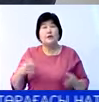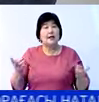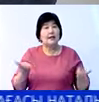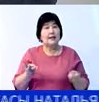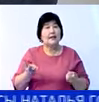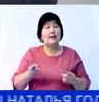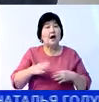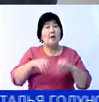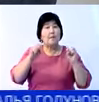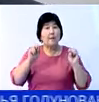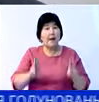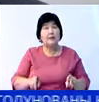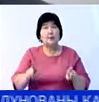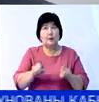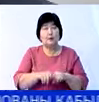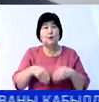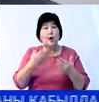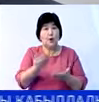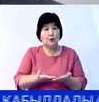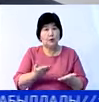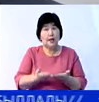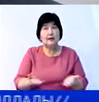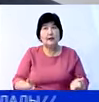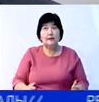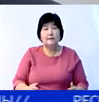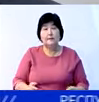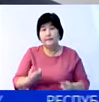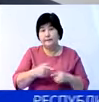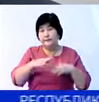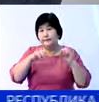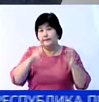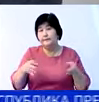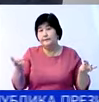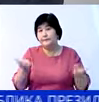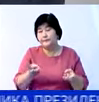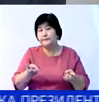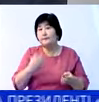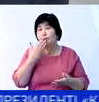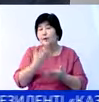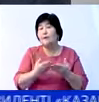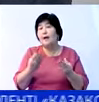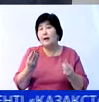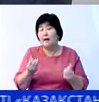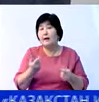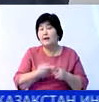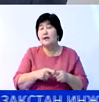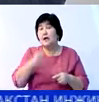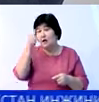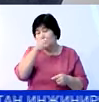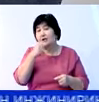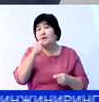мамандарын осыға ұсынады. Министерствоға осыны маман қажеттігін жөнінде ұсыныс беріп, қаржылай со, жылда алып